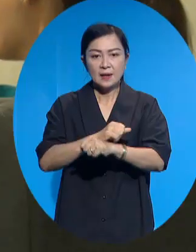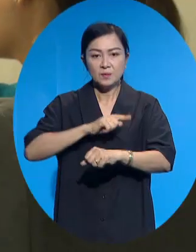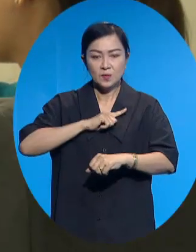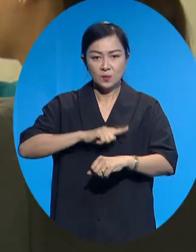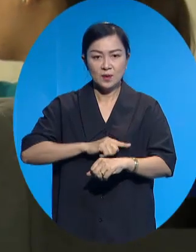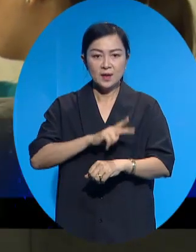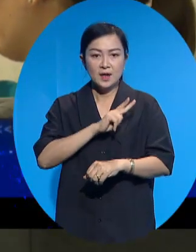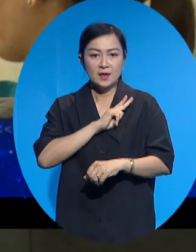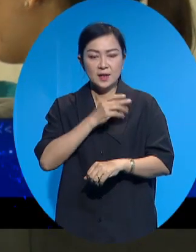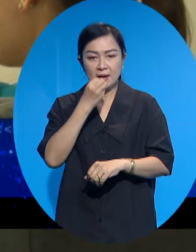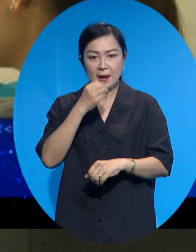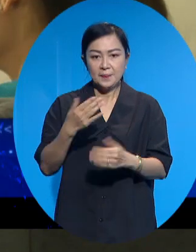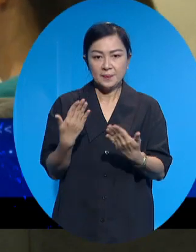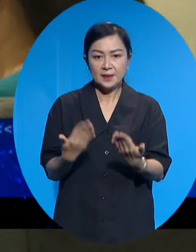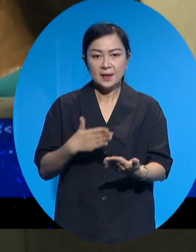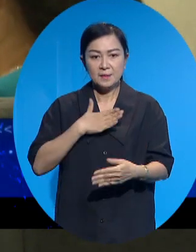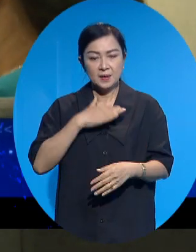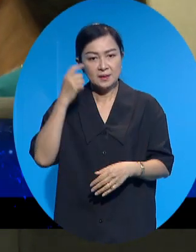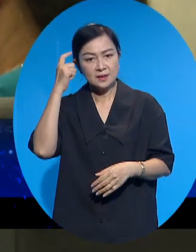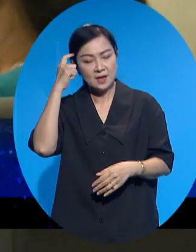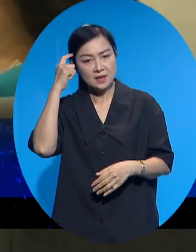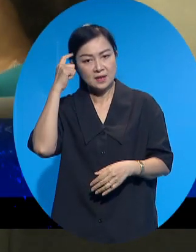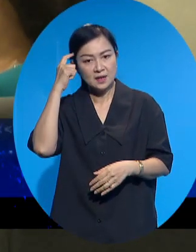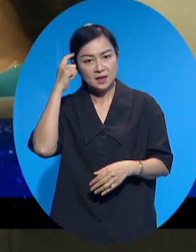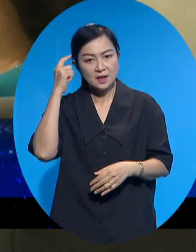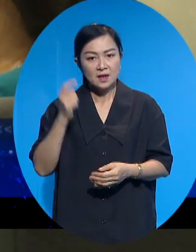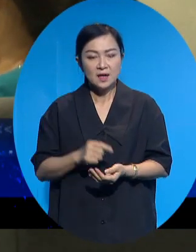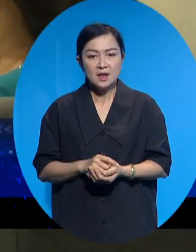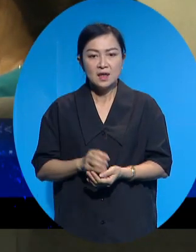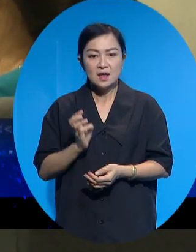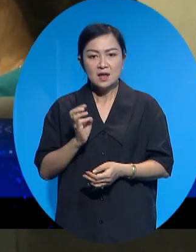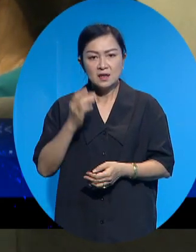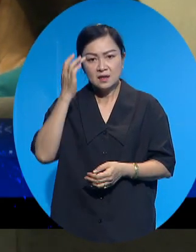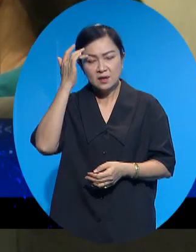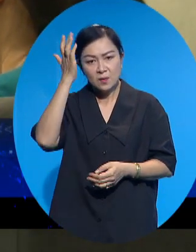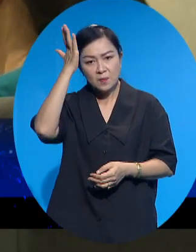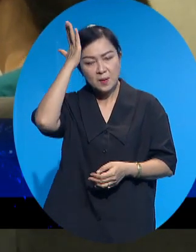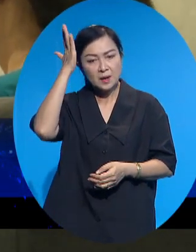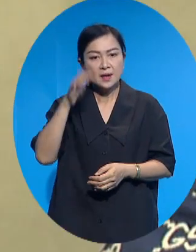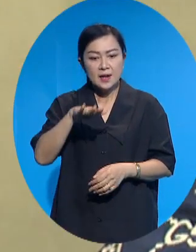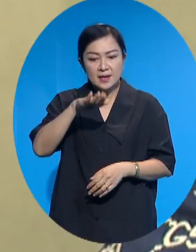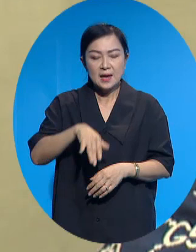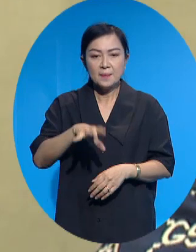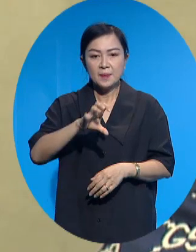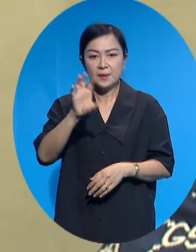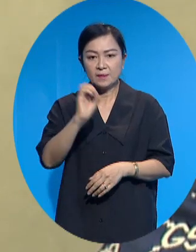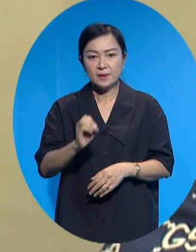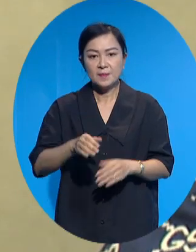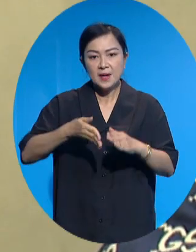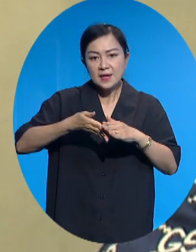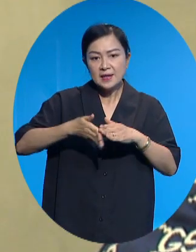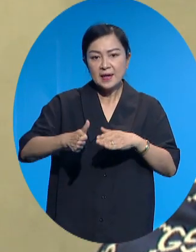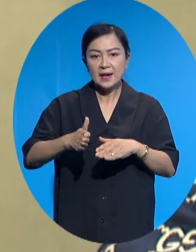riêng ẩm thực ở đây mình cho rằng là cái phần dầu mỡ nó giảm khoảng 50% nhà hàng này mình cảm nhận